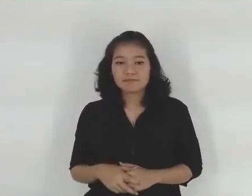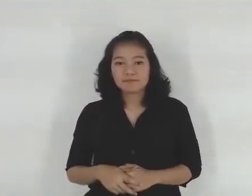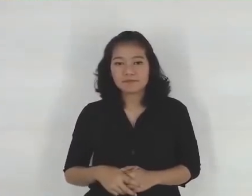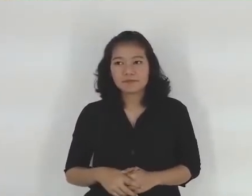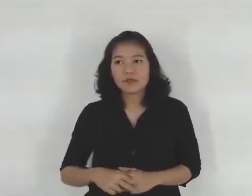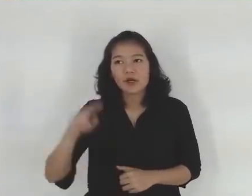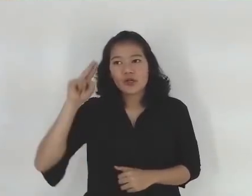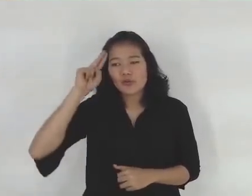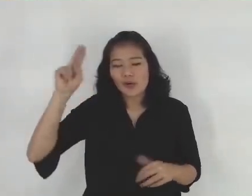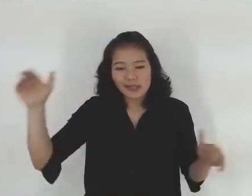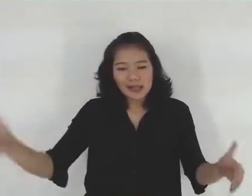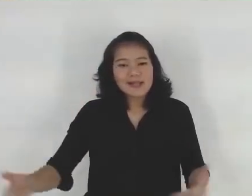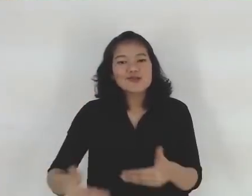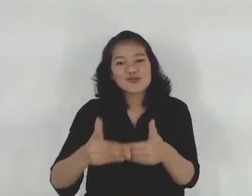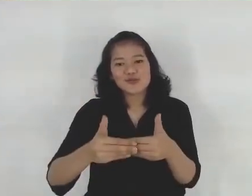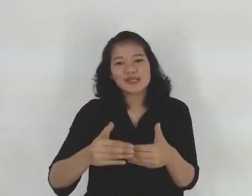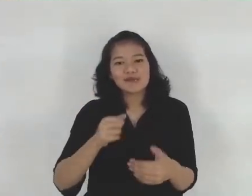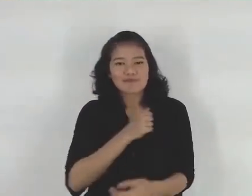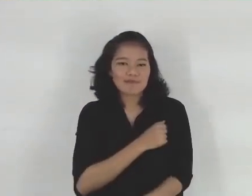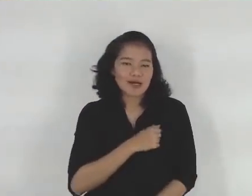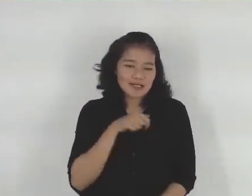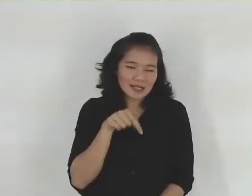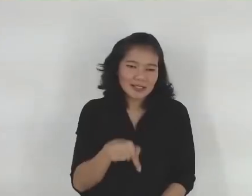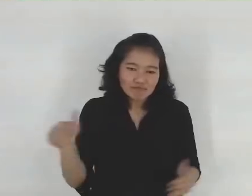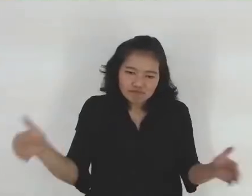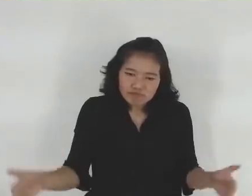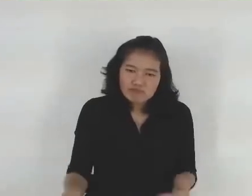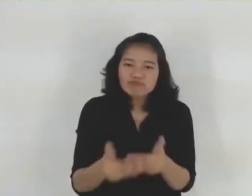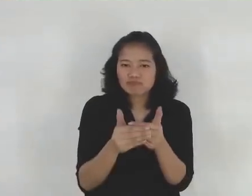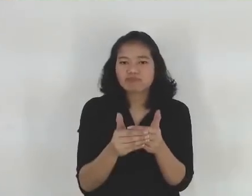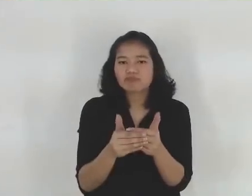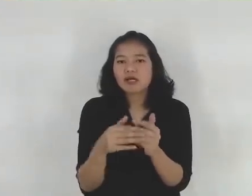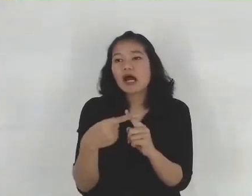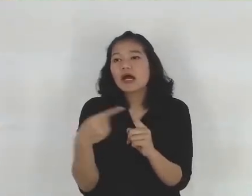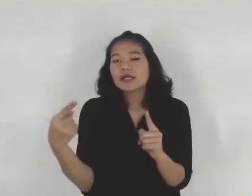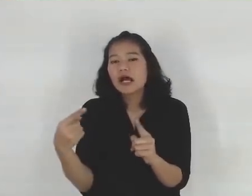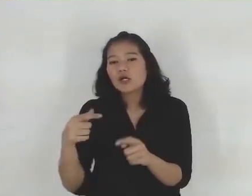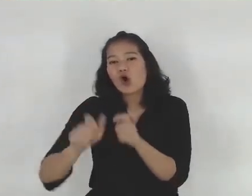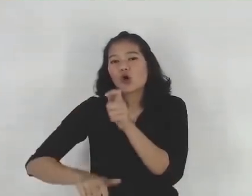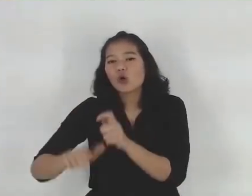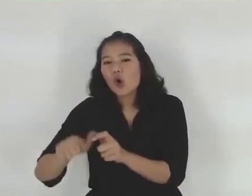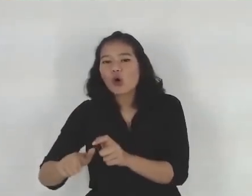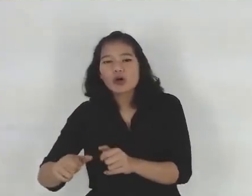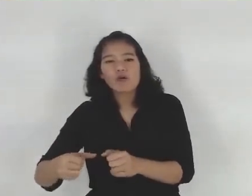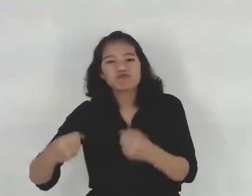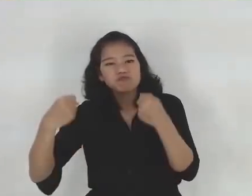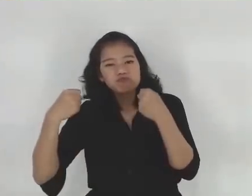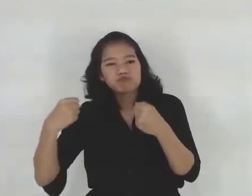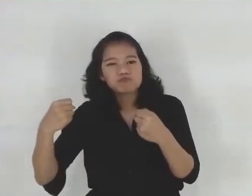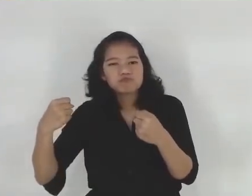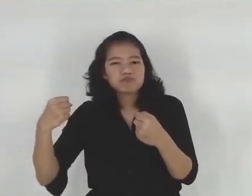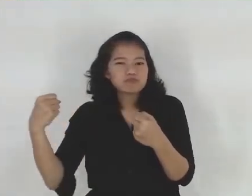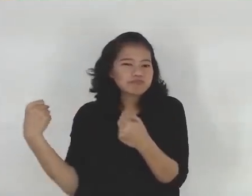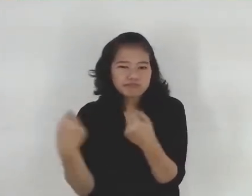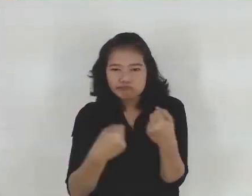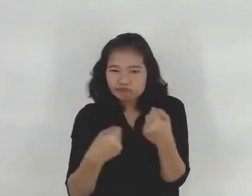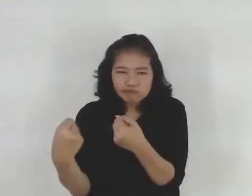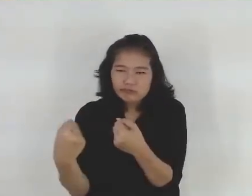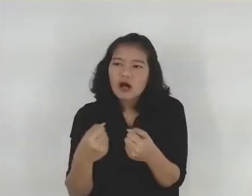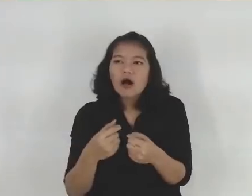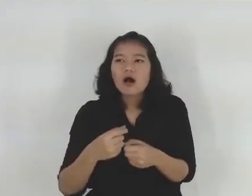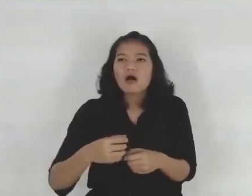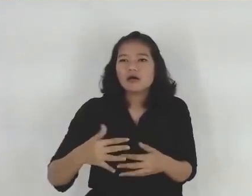lindungi bangsa ini ya Bapak dari setiap provokasi yang menghantui setiap kami